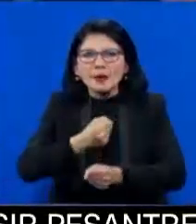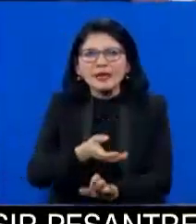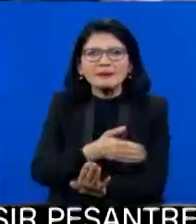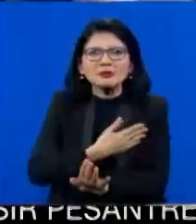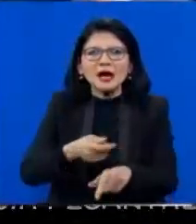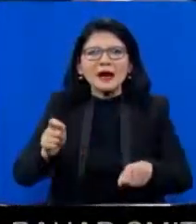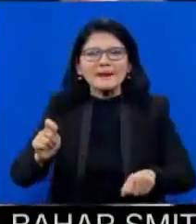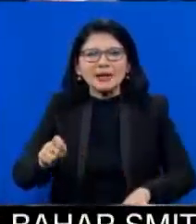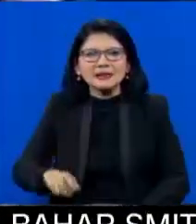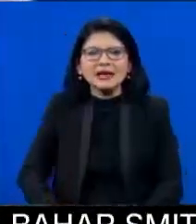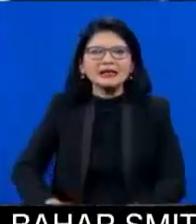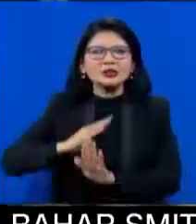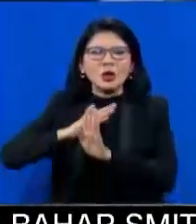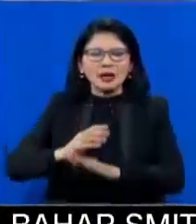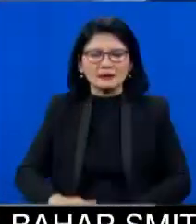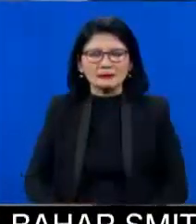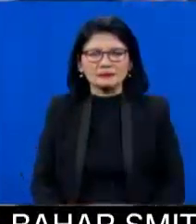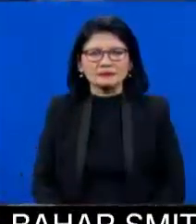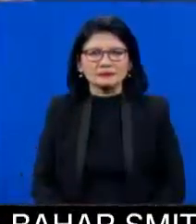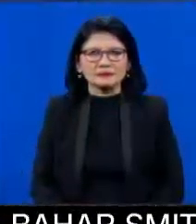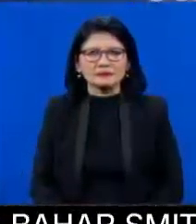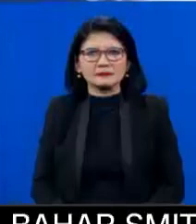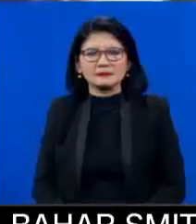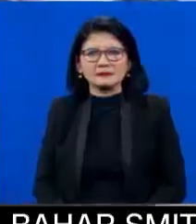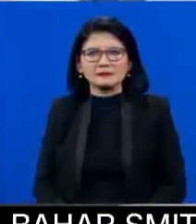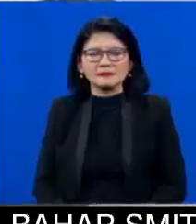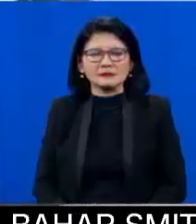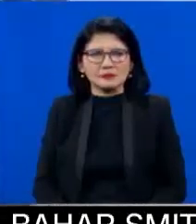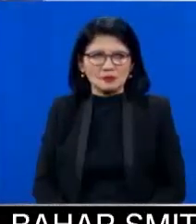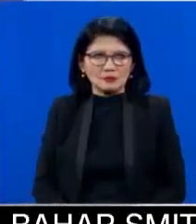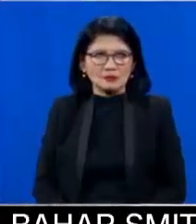ditolak. Tim Liputan CNN Indonesia.